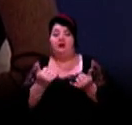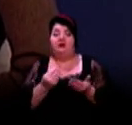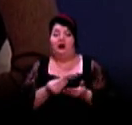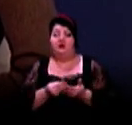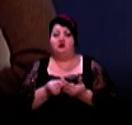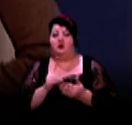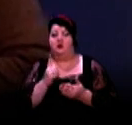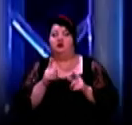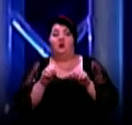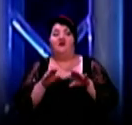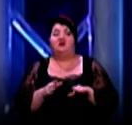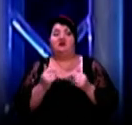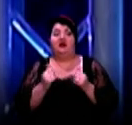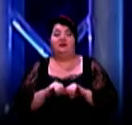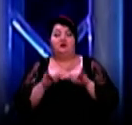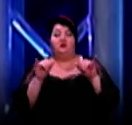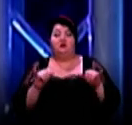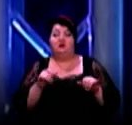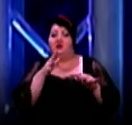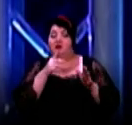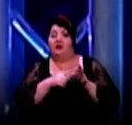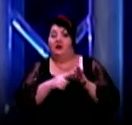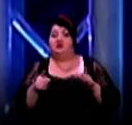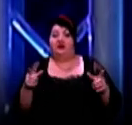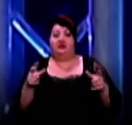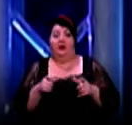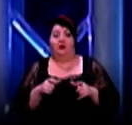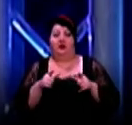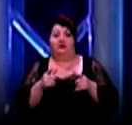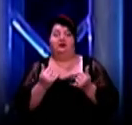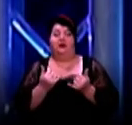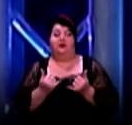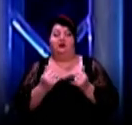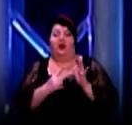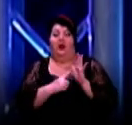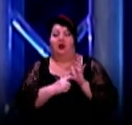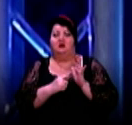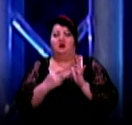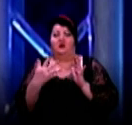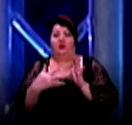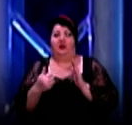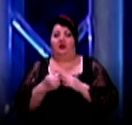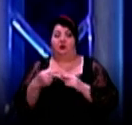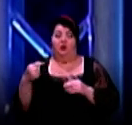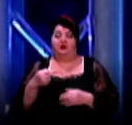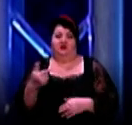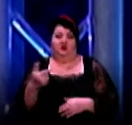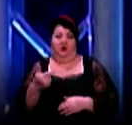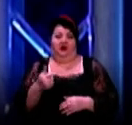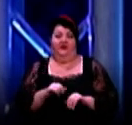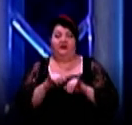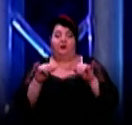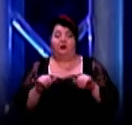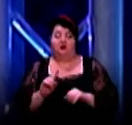її вирішили збільшити на час карантину? Ну, по-перше, це зараз з 650 до 1000 гривень збільшили. Ну, а